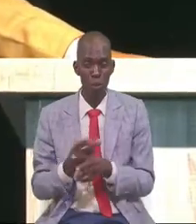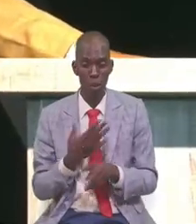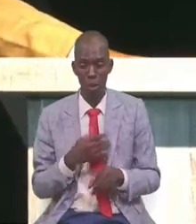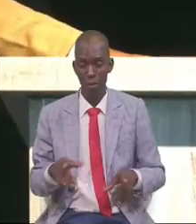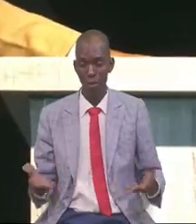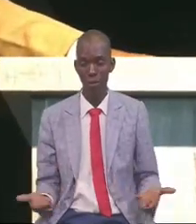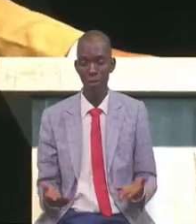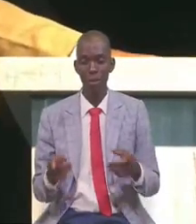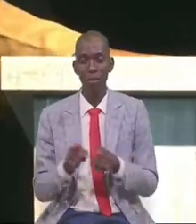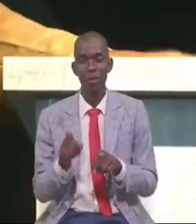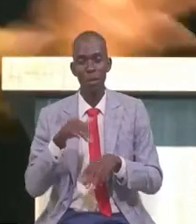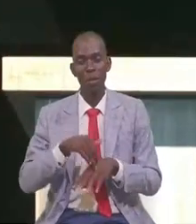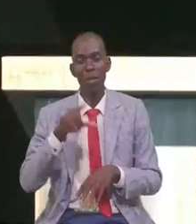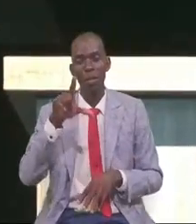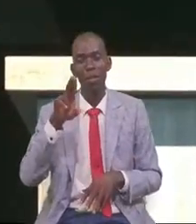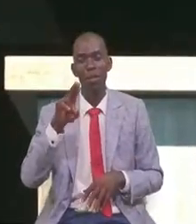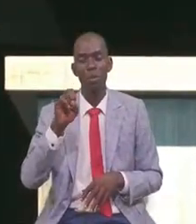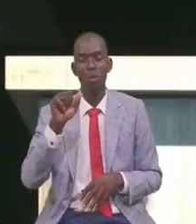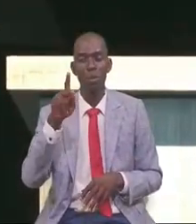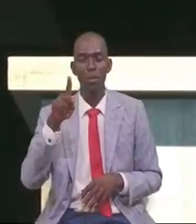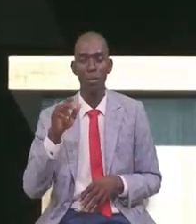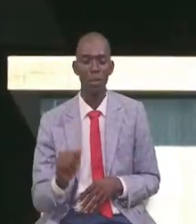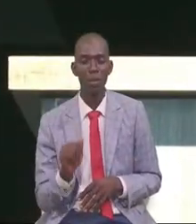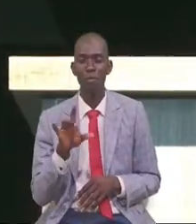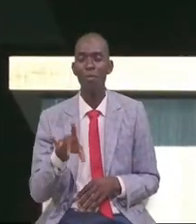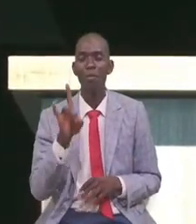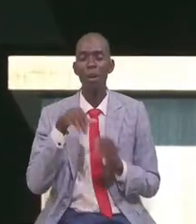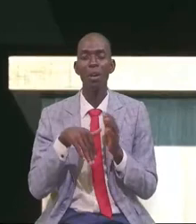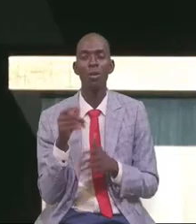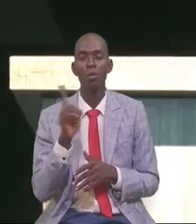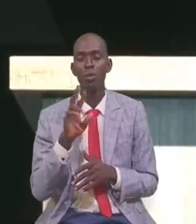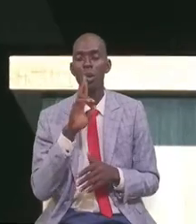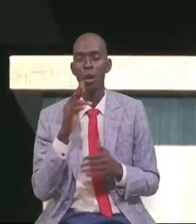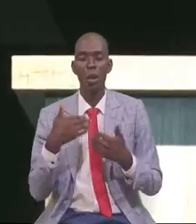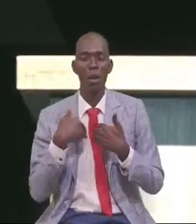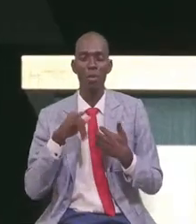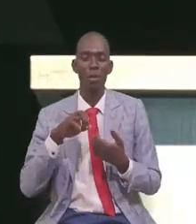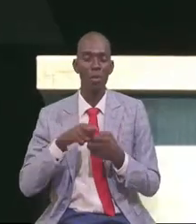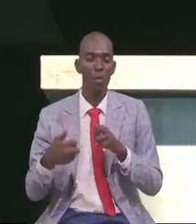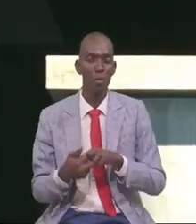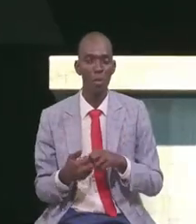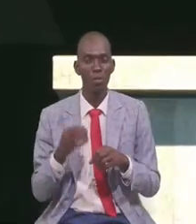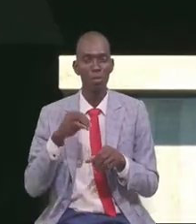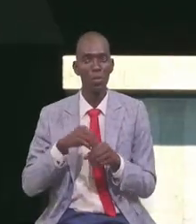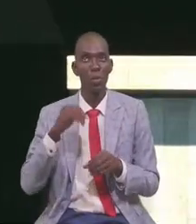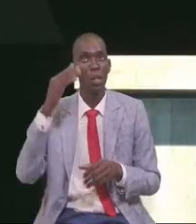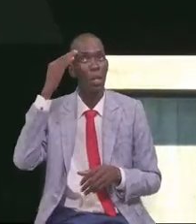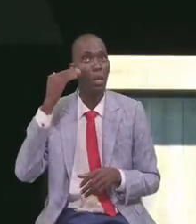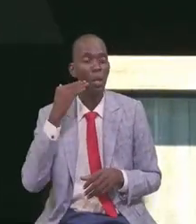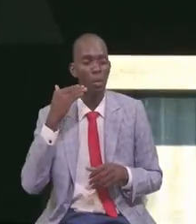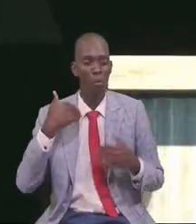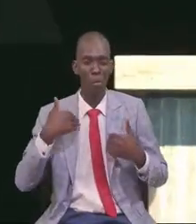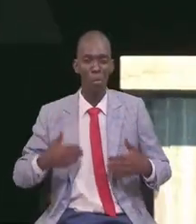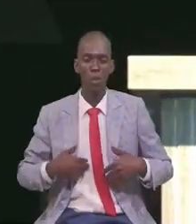lieu Alpha, identifiez le problème dans la tête, dans le corps. Vous n'arrivez pas à marcher